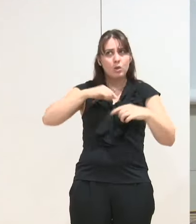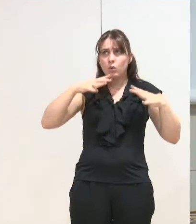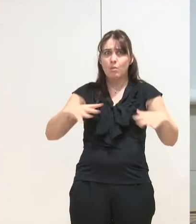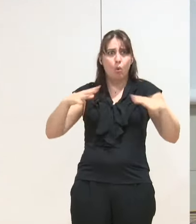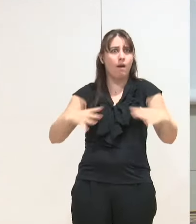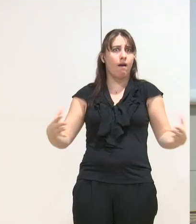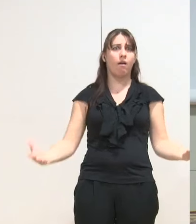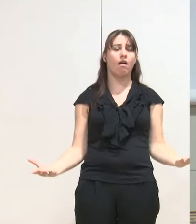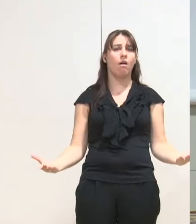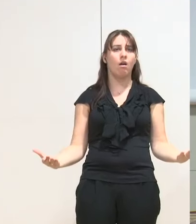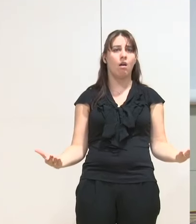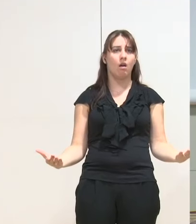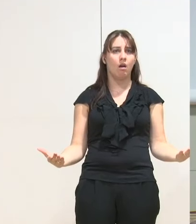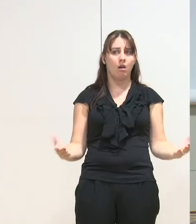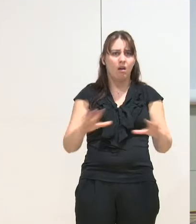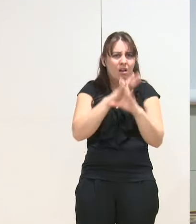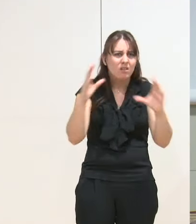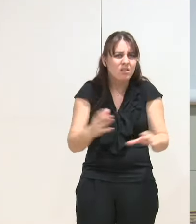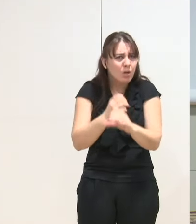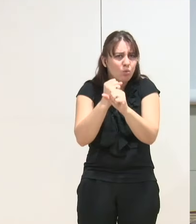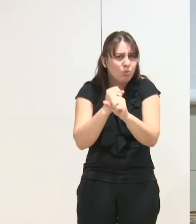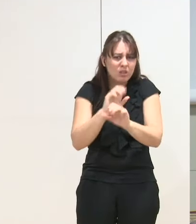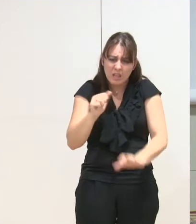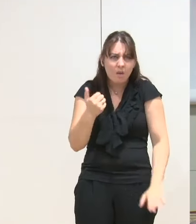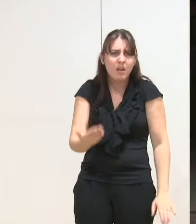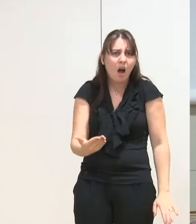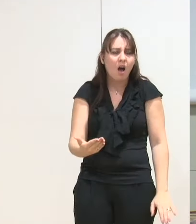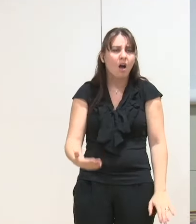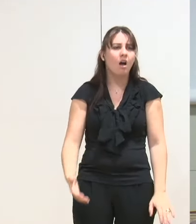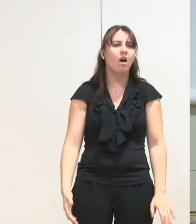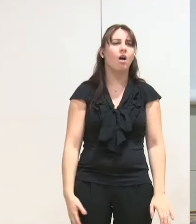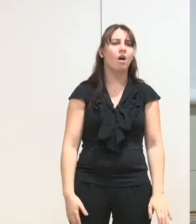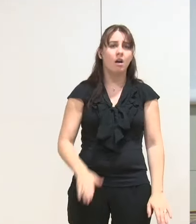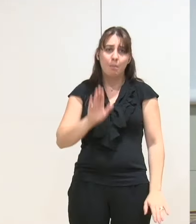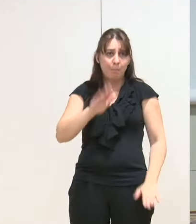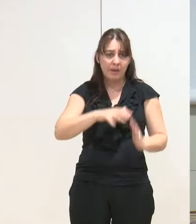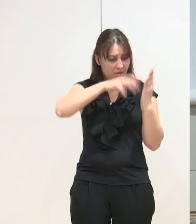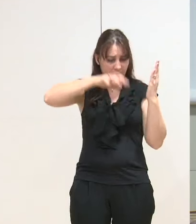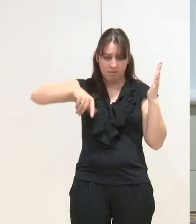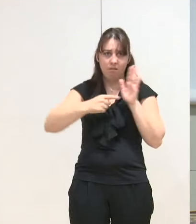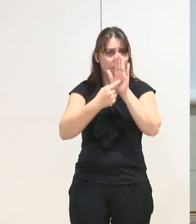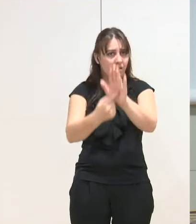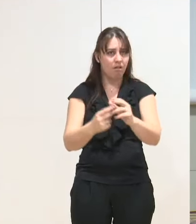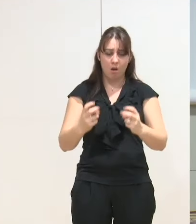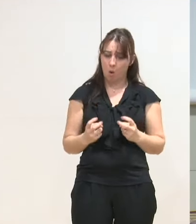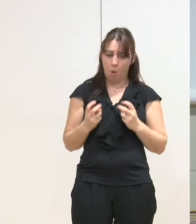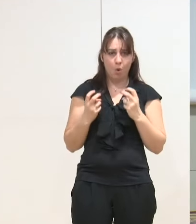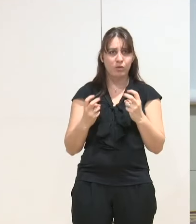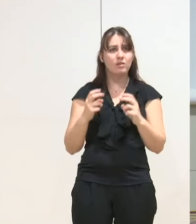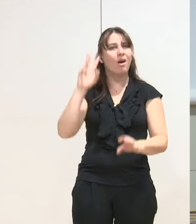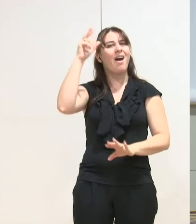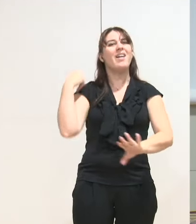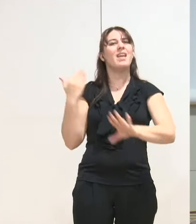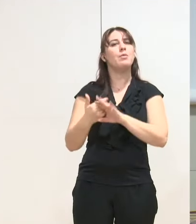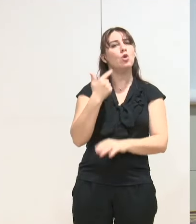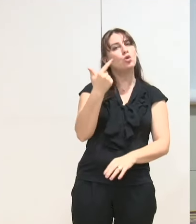rien donc voilà les faits sont l les faits sont là il y a eu une augmentation qui habituellement était de